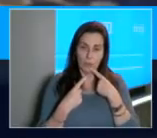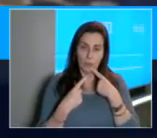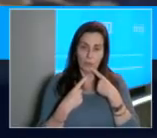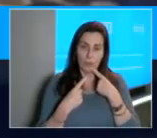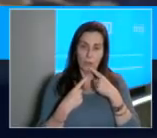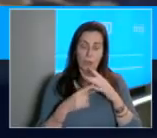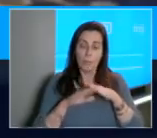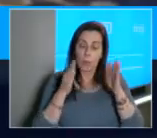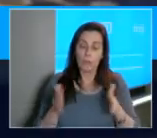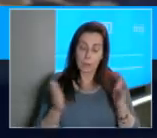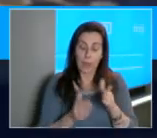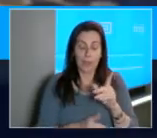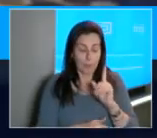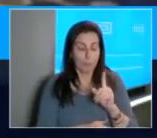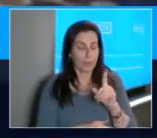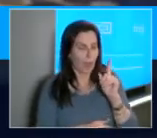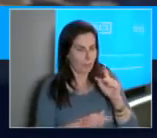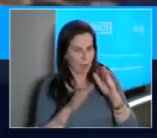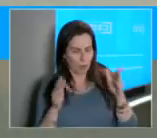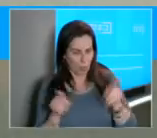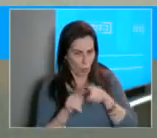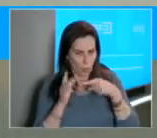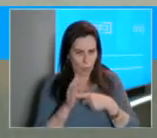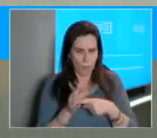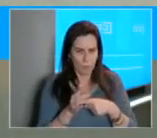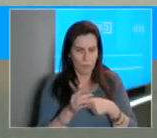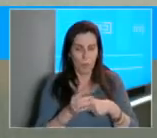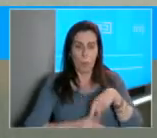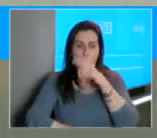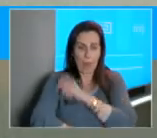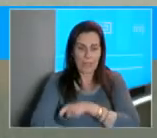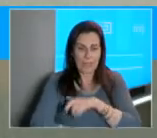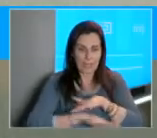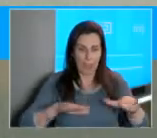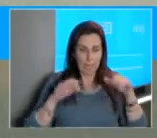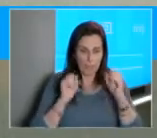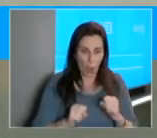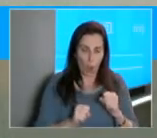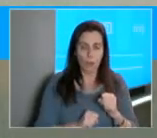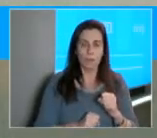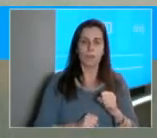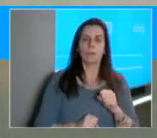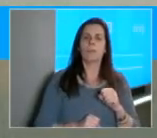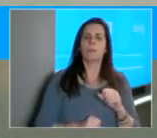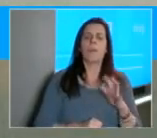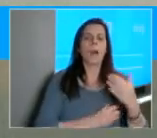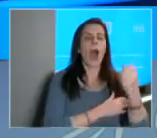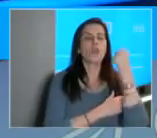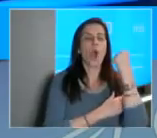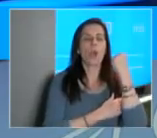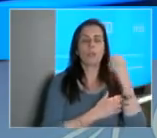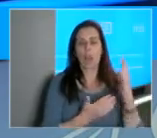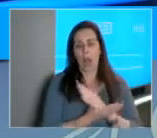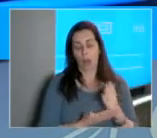בגופים שהם קטנים יותר מאשר גופים גדולים. אגב, בגוף כזה כמו מועצת הביטחון. מועצת הביטחון של האום, מה התוקף של ההחלטות